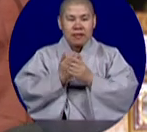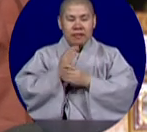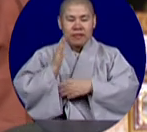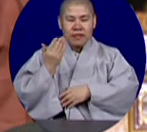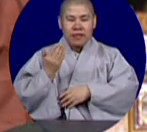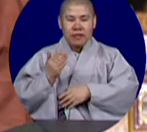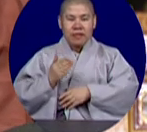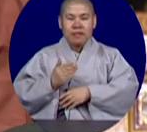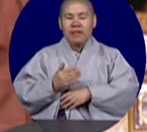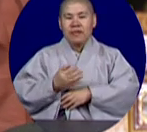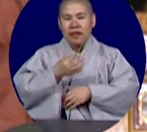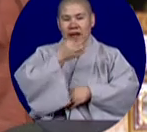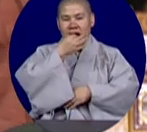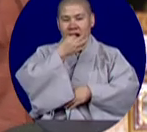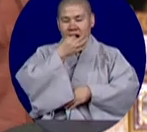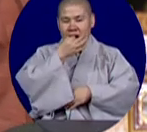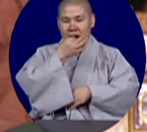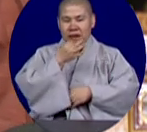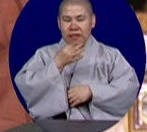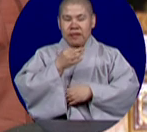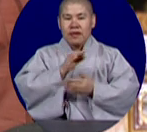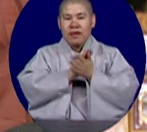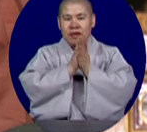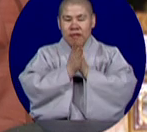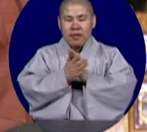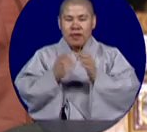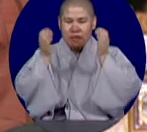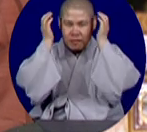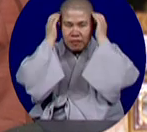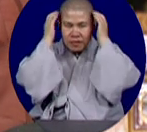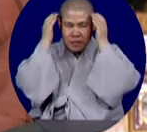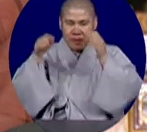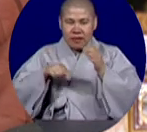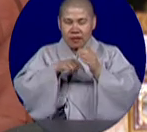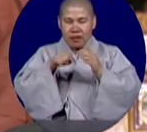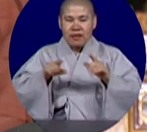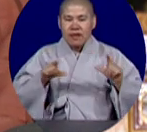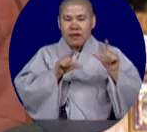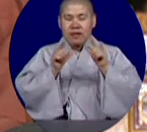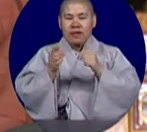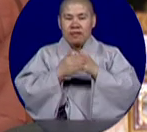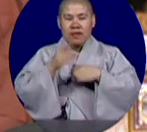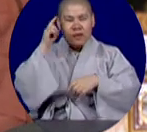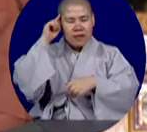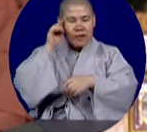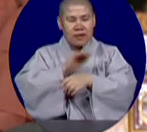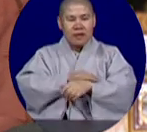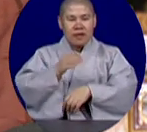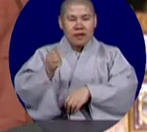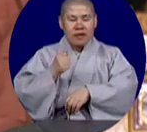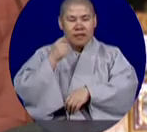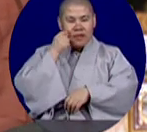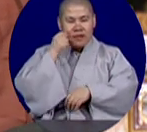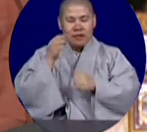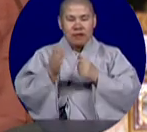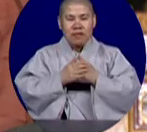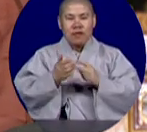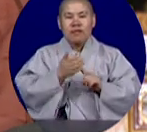우리는 이 탐욕에 물들은 번뇌 속에 살기 때문에 지혜를 못 얻고 있거든요. 그래서 부처님이 위대하신